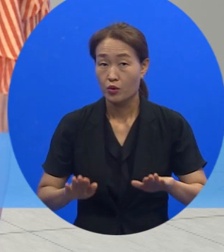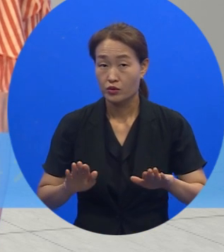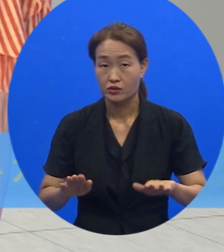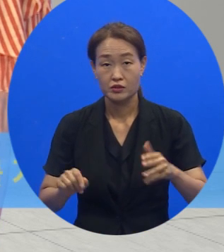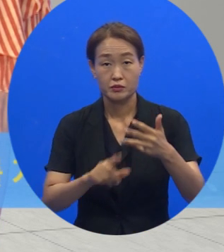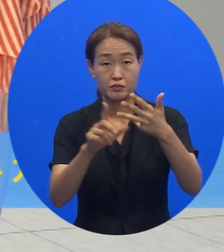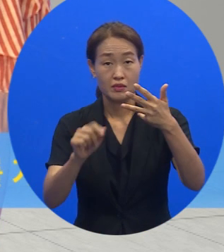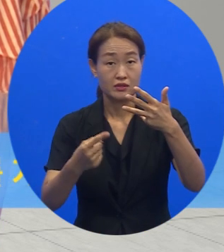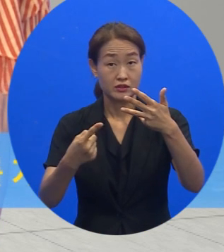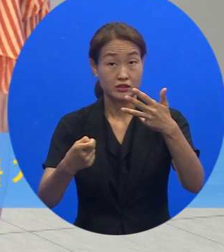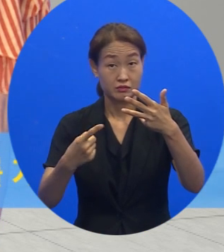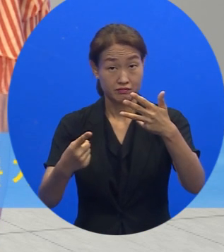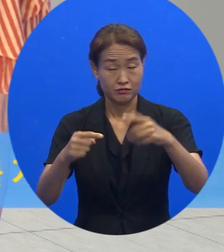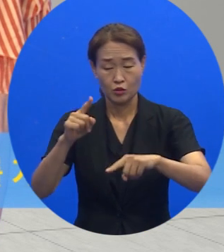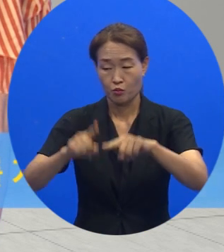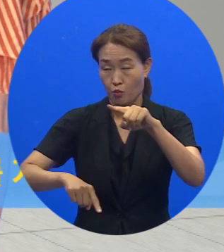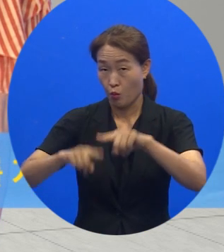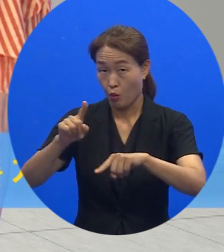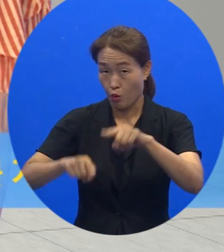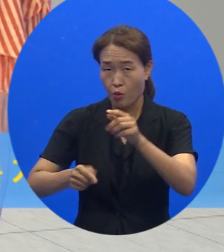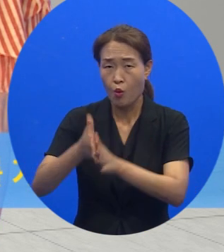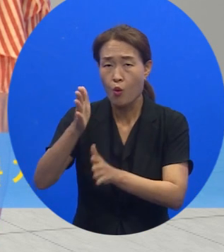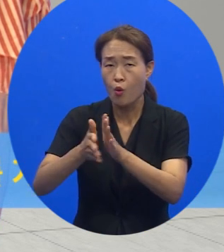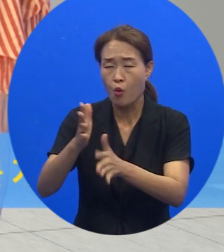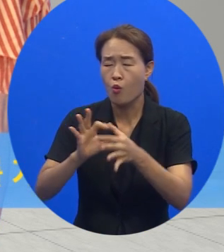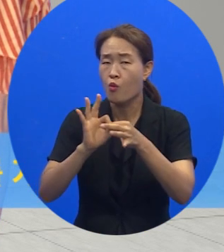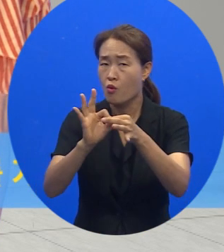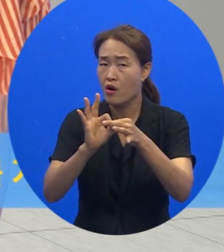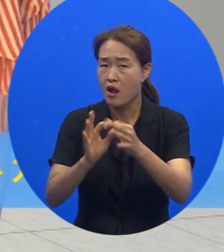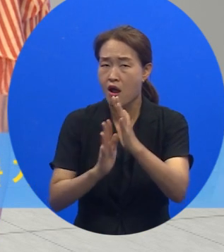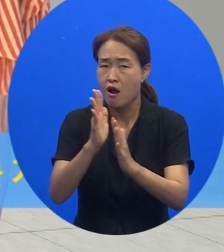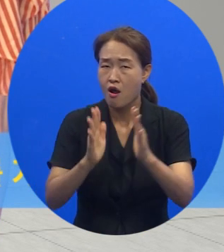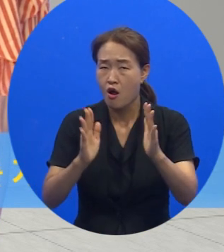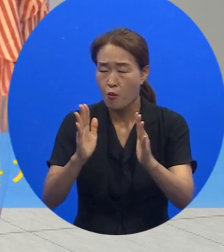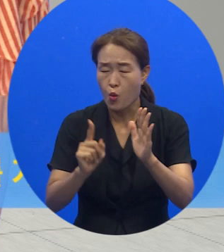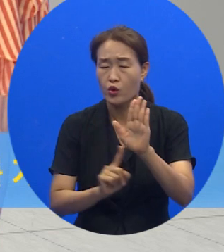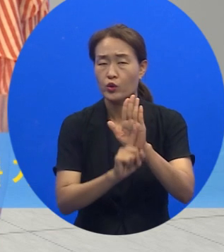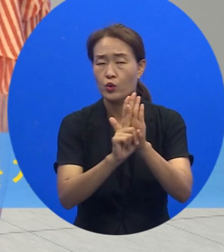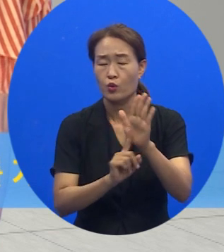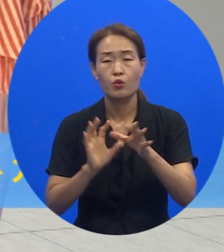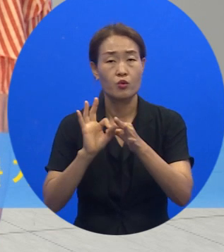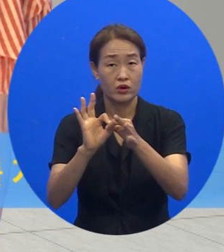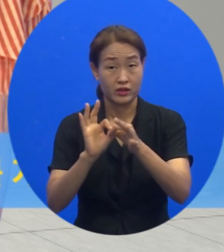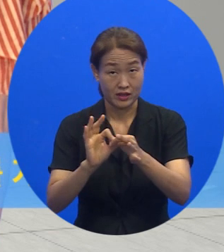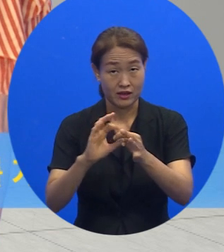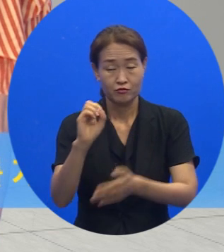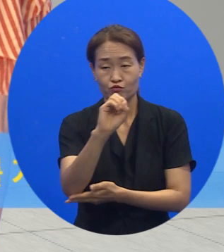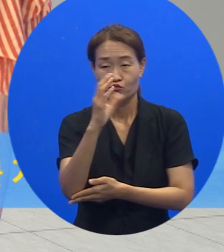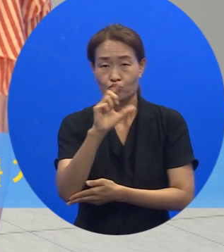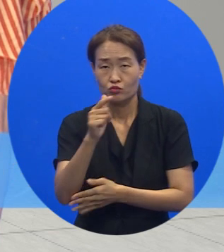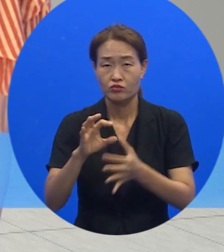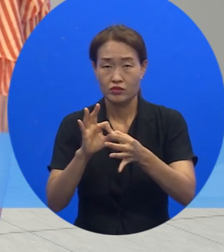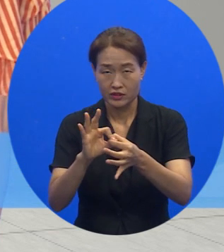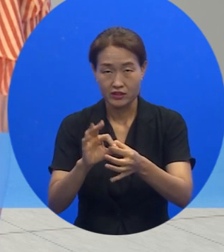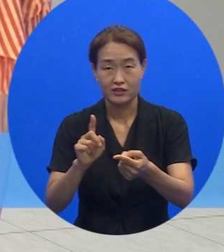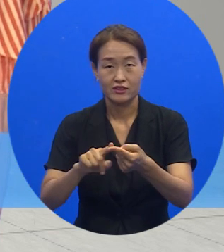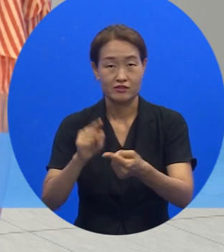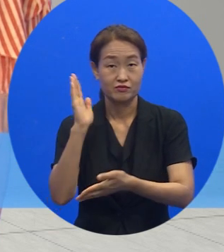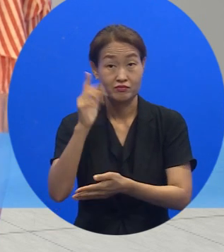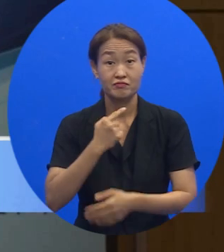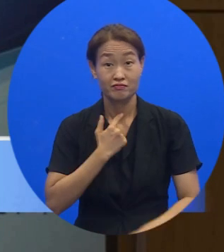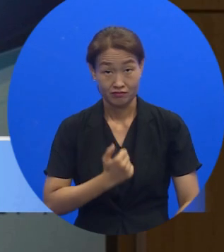기상청은 오늘 8월 11일 목요일 도심지 녹지와 상업지의 기온 변화 특성에 대한 언론인 기상 강좌를